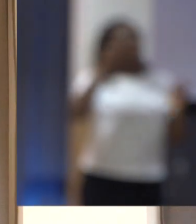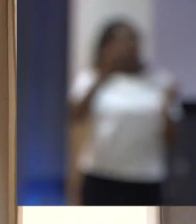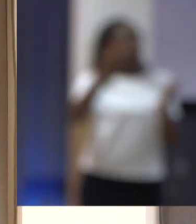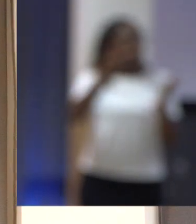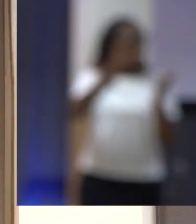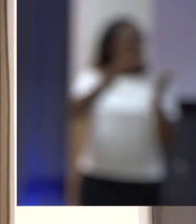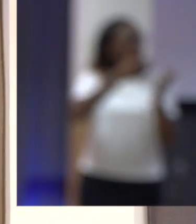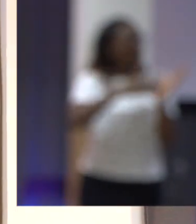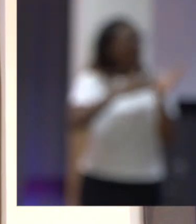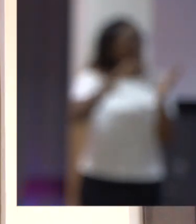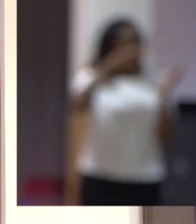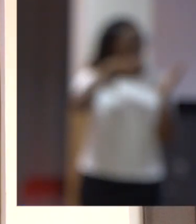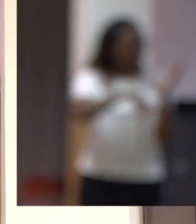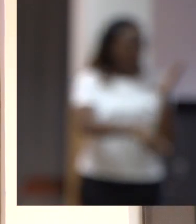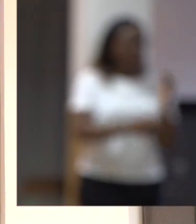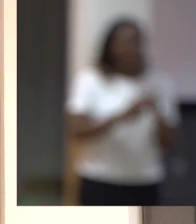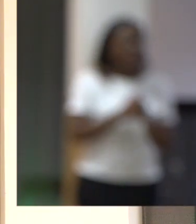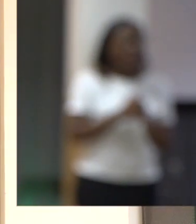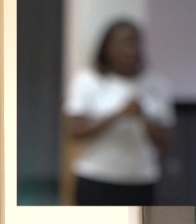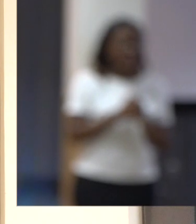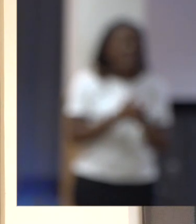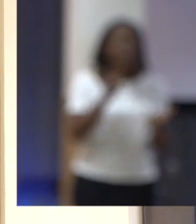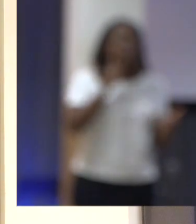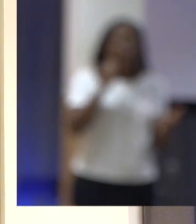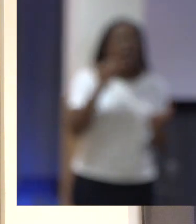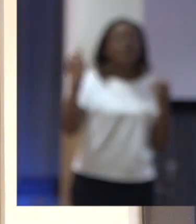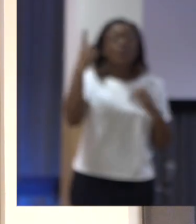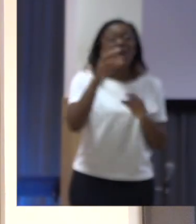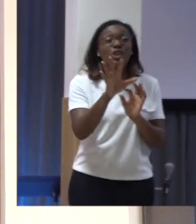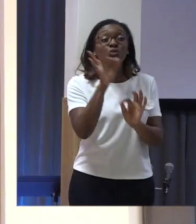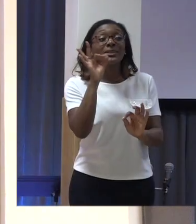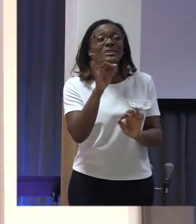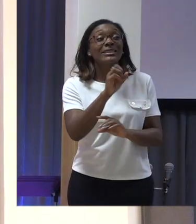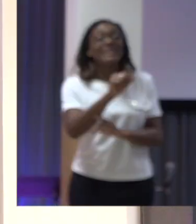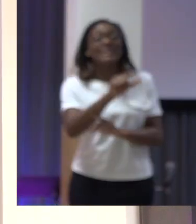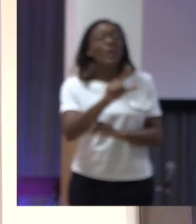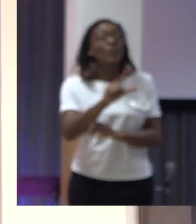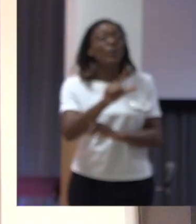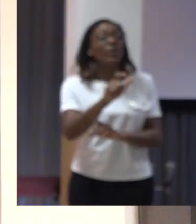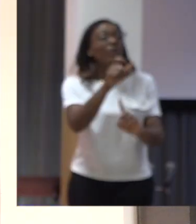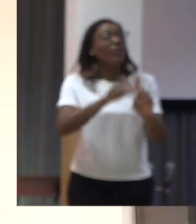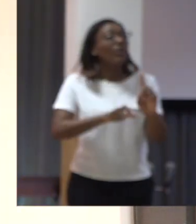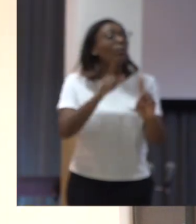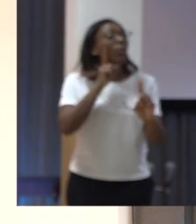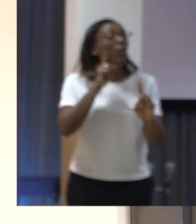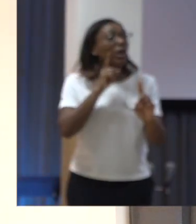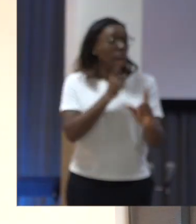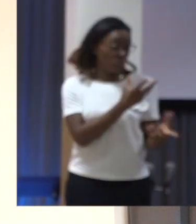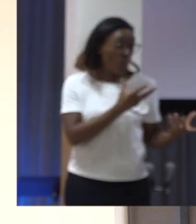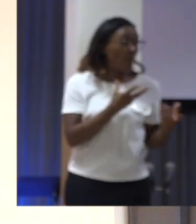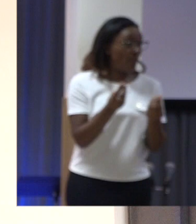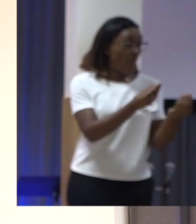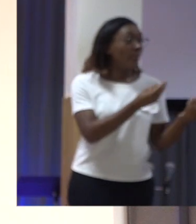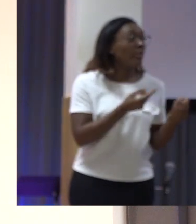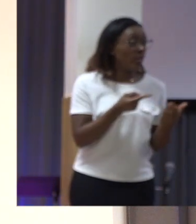le choix de Saul a été désigné par Dieu selon les désirs du peuple, dans le but de faire comprendre